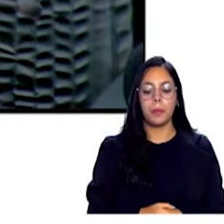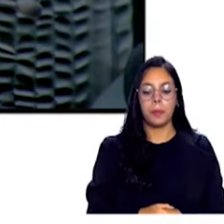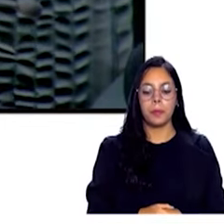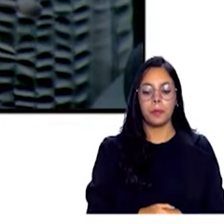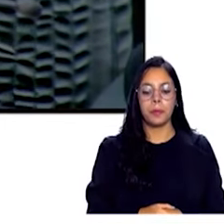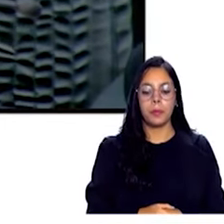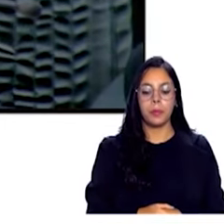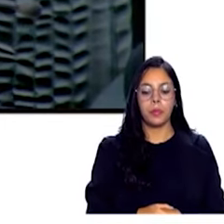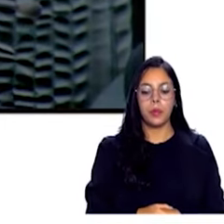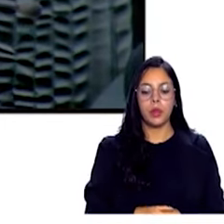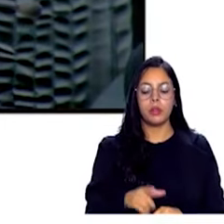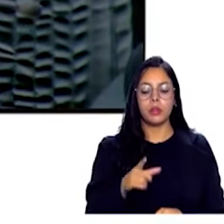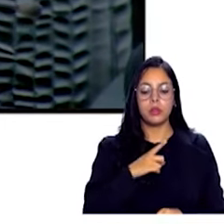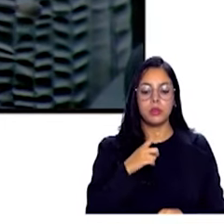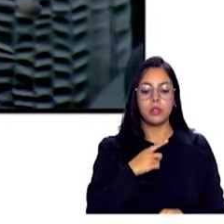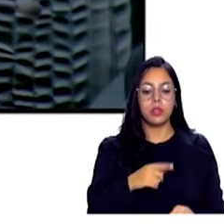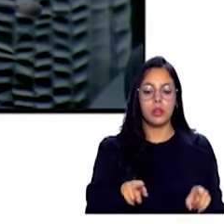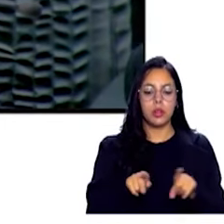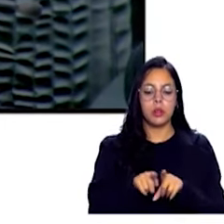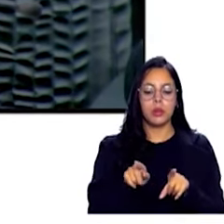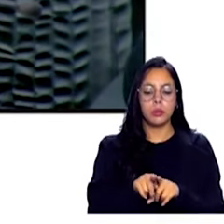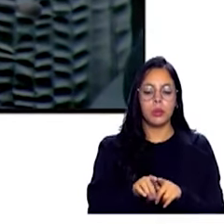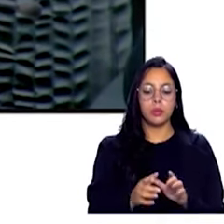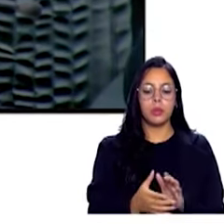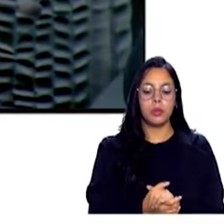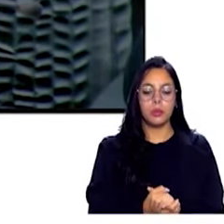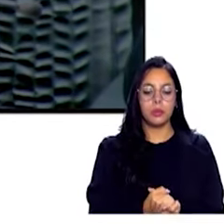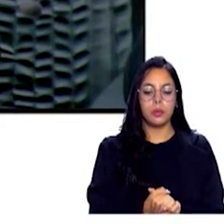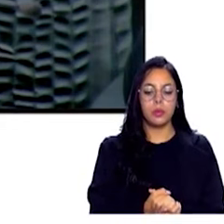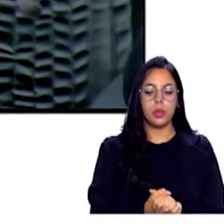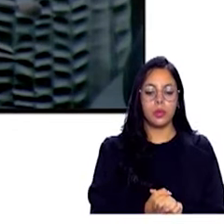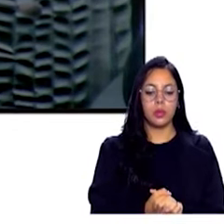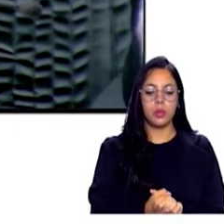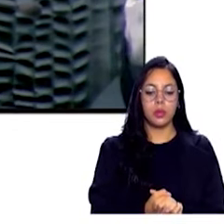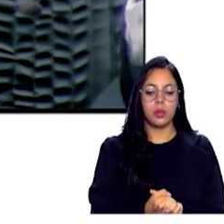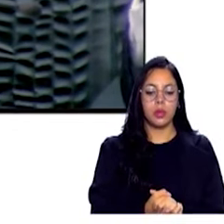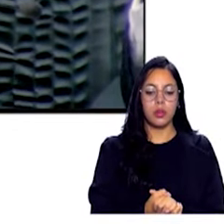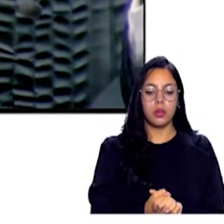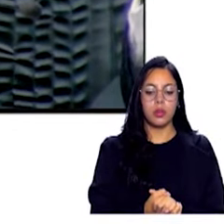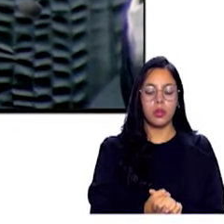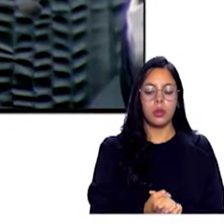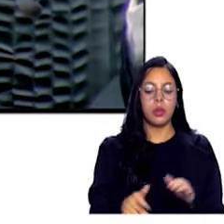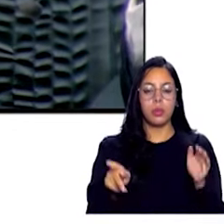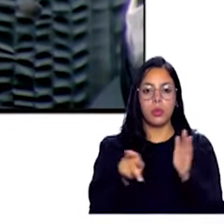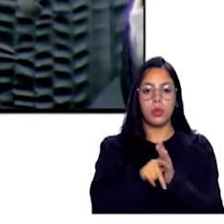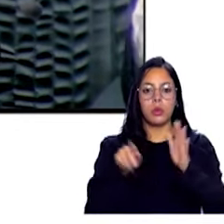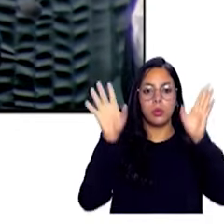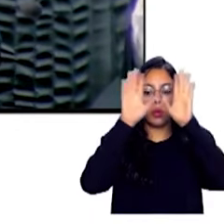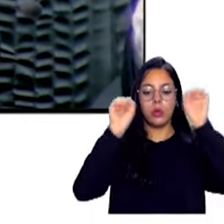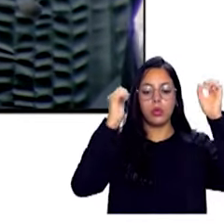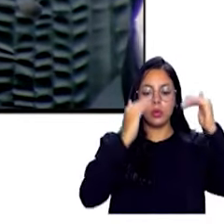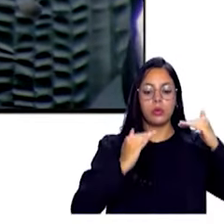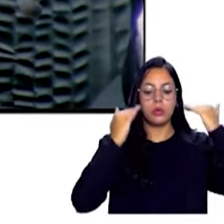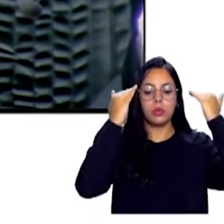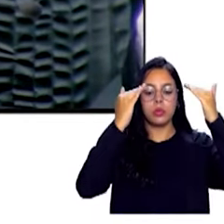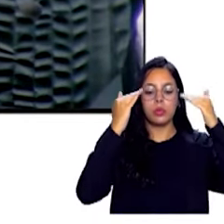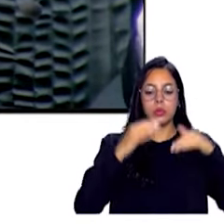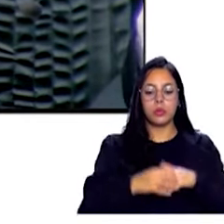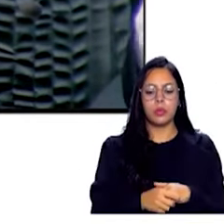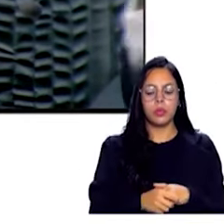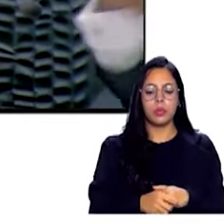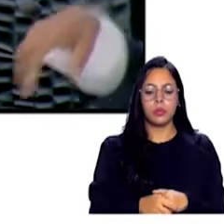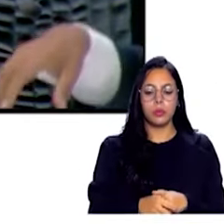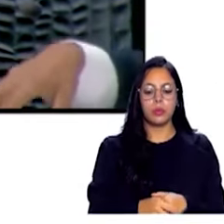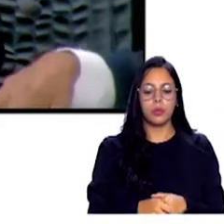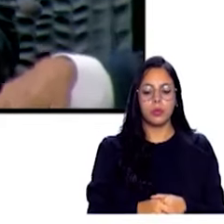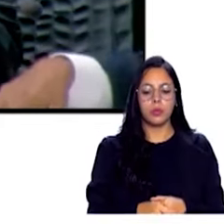crois qu'il faut attribuer à Hamilton la cour suprême n'A pas de bourse ET Elle n'A pasp ET bien Pour